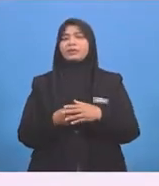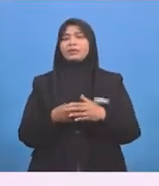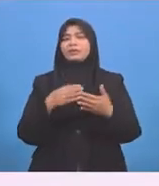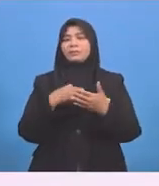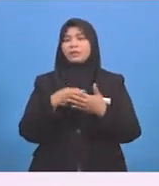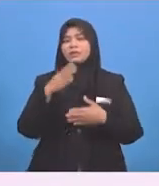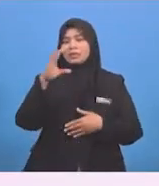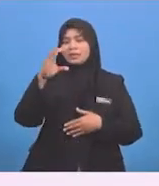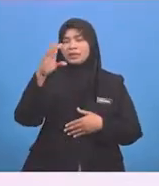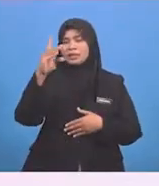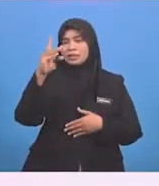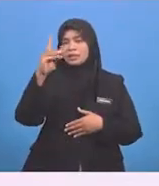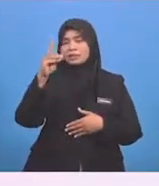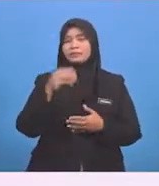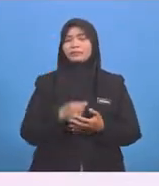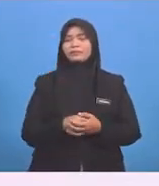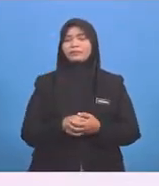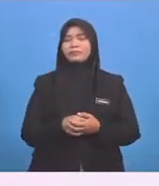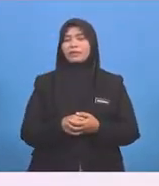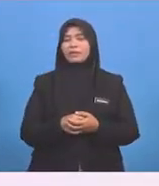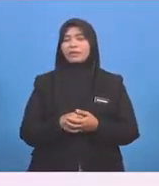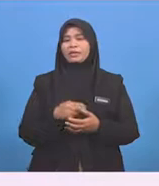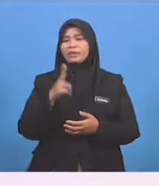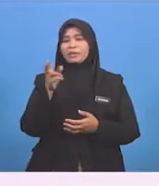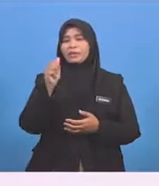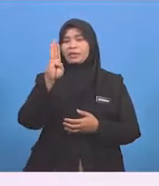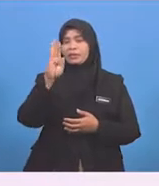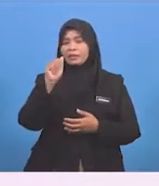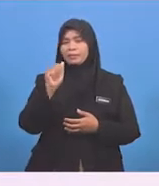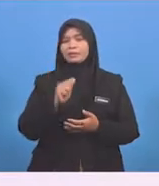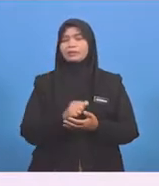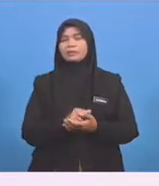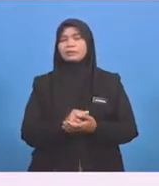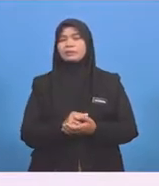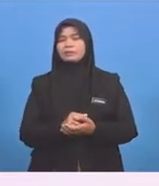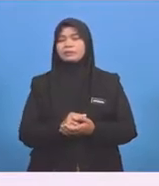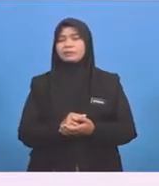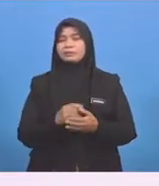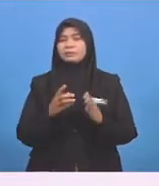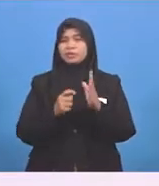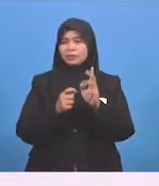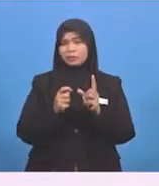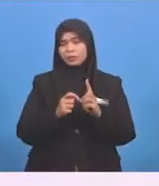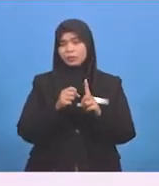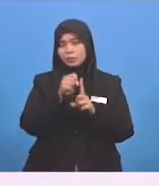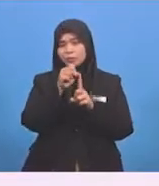Di sini, haba diserap menyebabkan tenaga kinetik dan suhu meningkat.